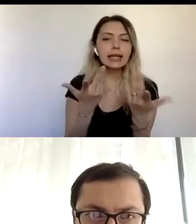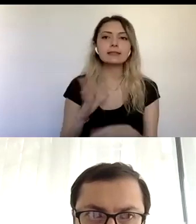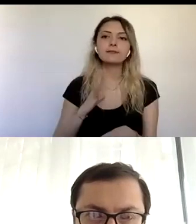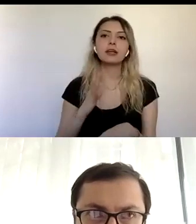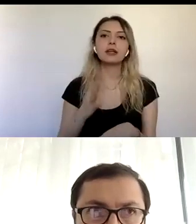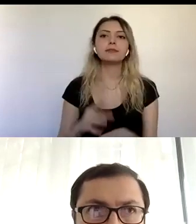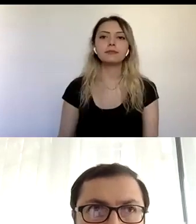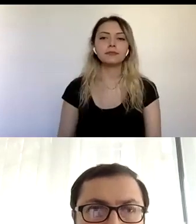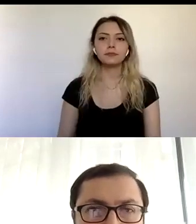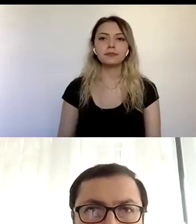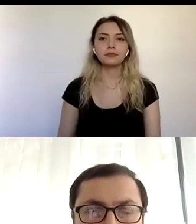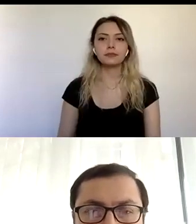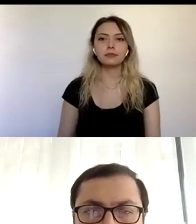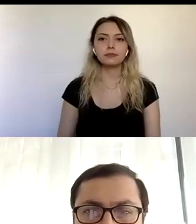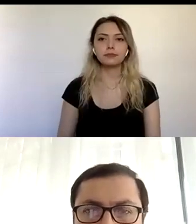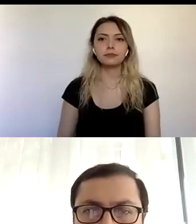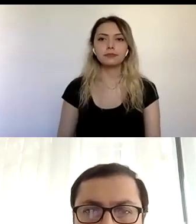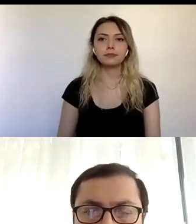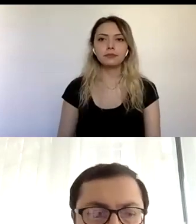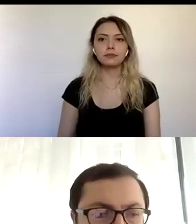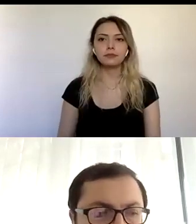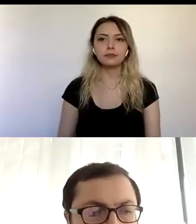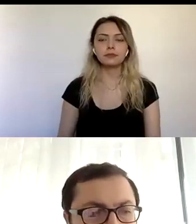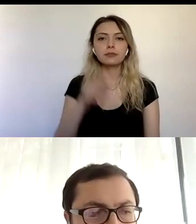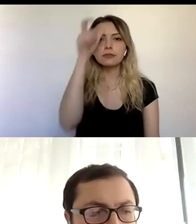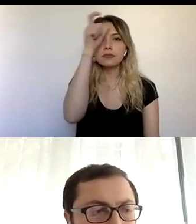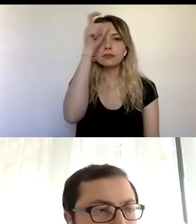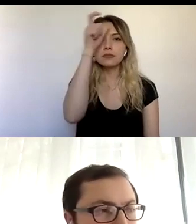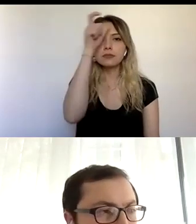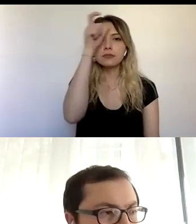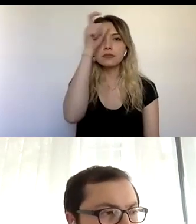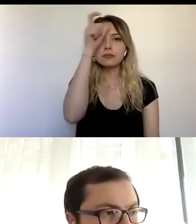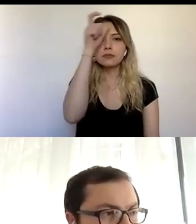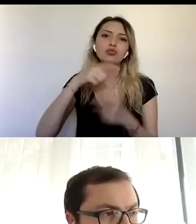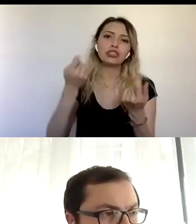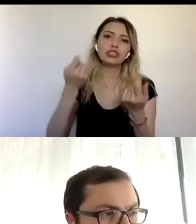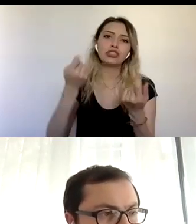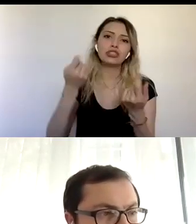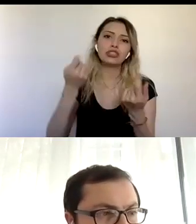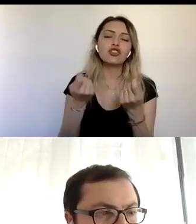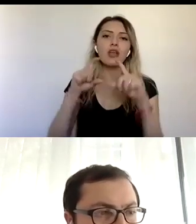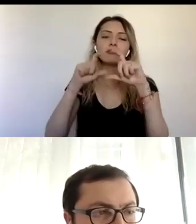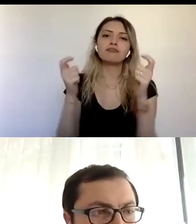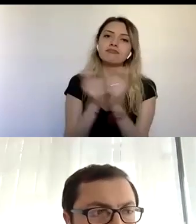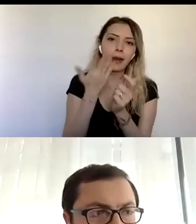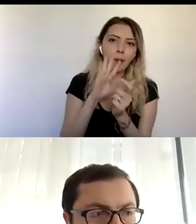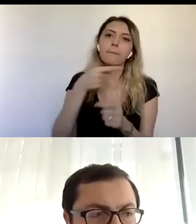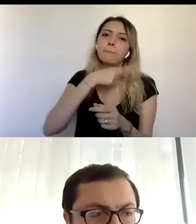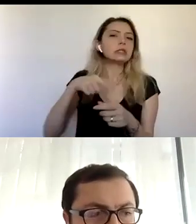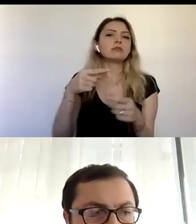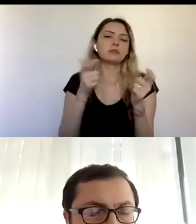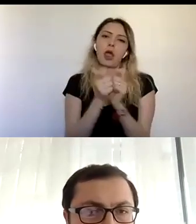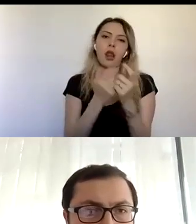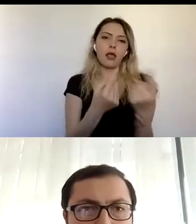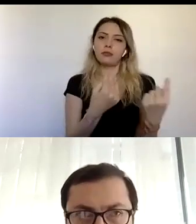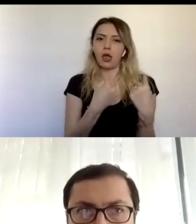Türkiye'de bu alanda çalışan çok çok fazla kurum yok açıkçası zaten. Tebit'i, bizi takip edebilirsiniz. Bu